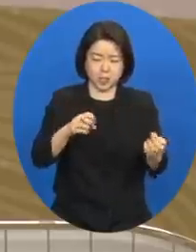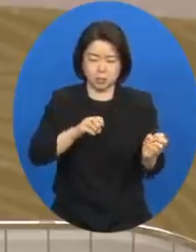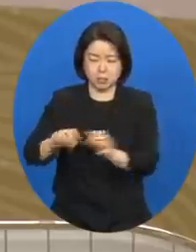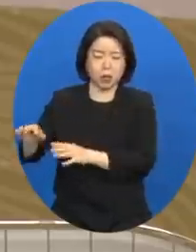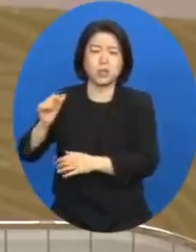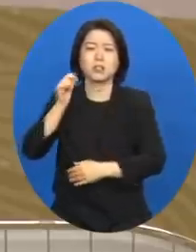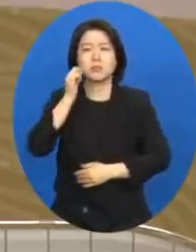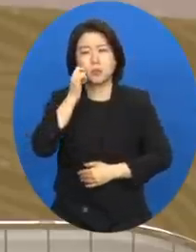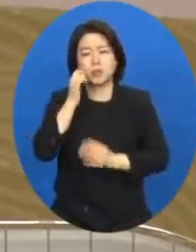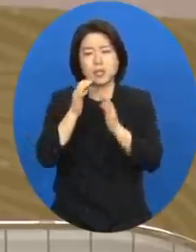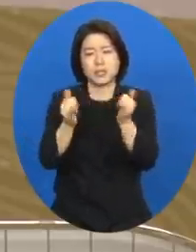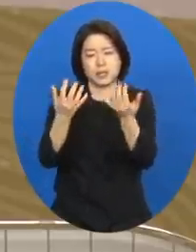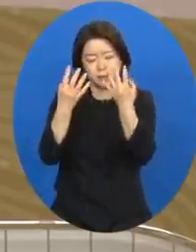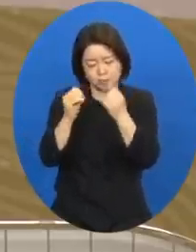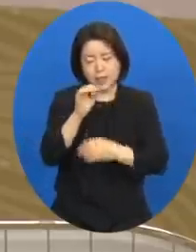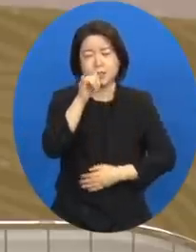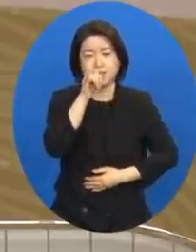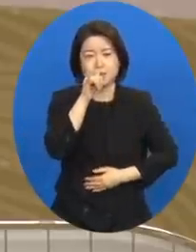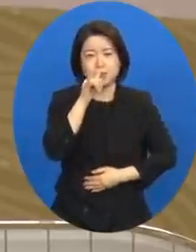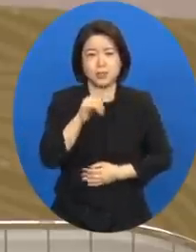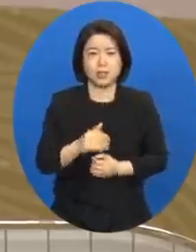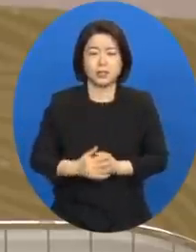못한 사람들이 많습니다.